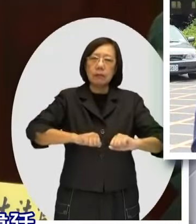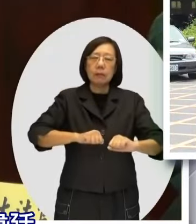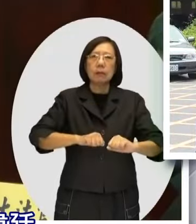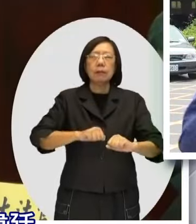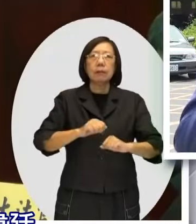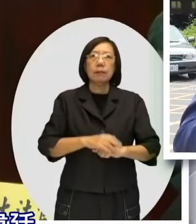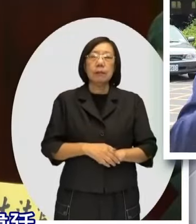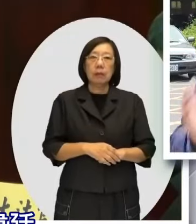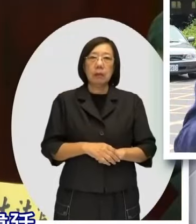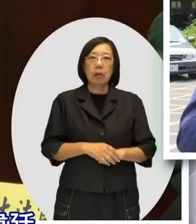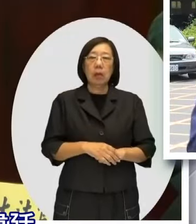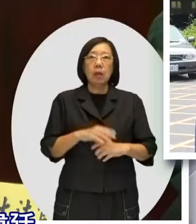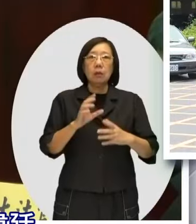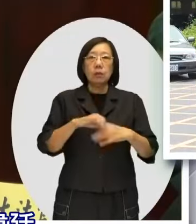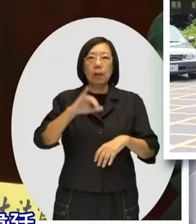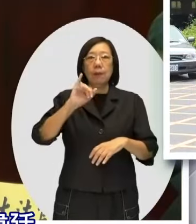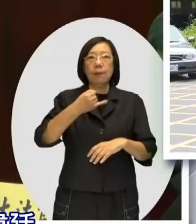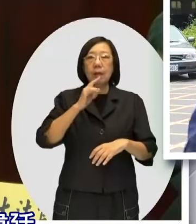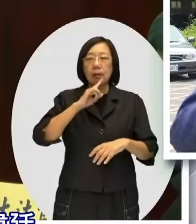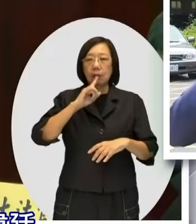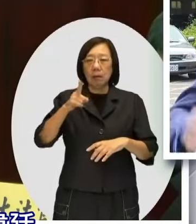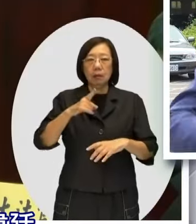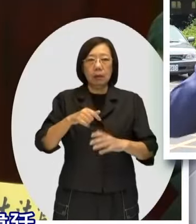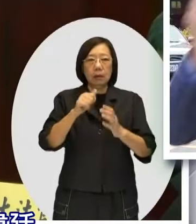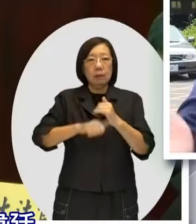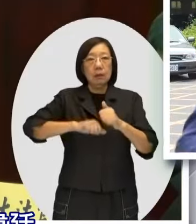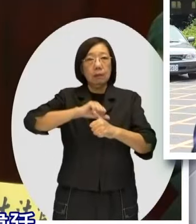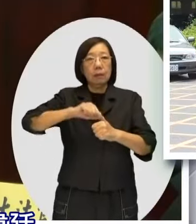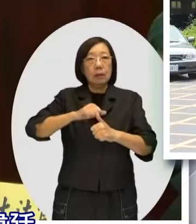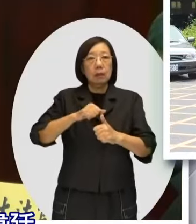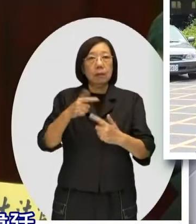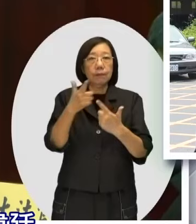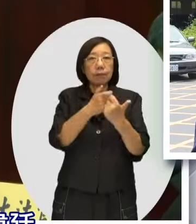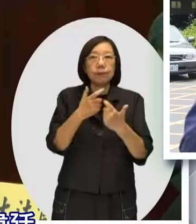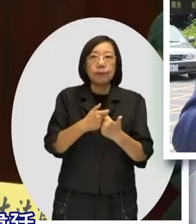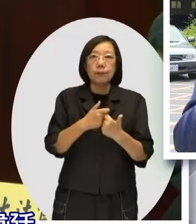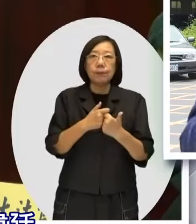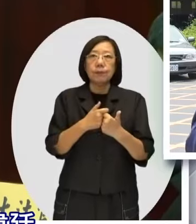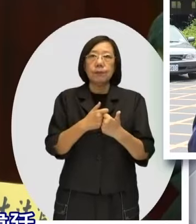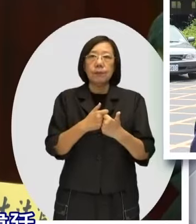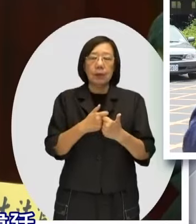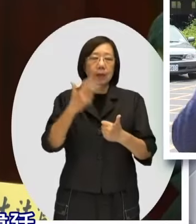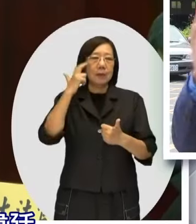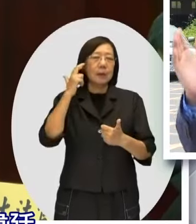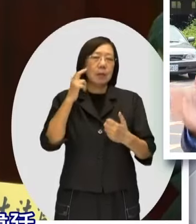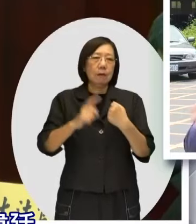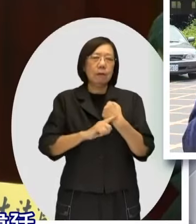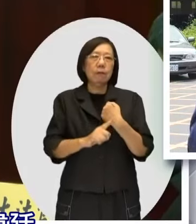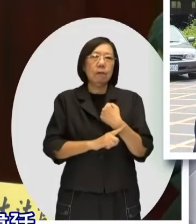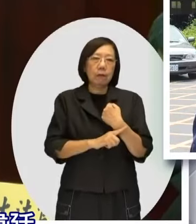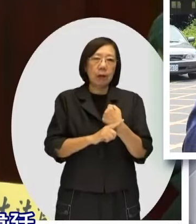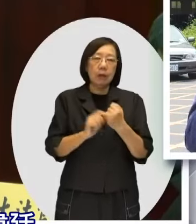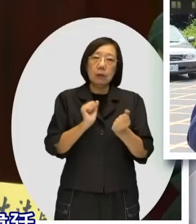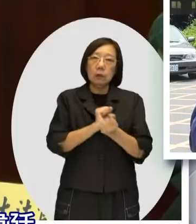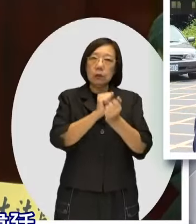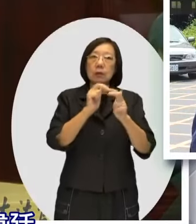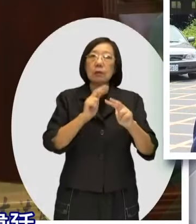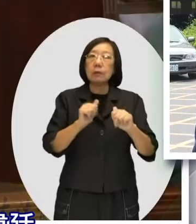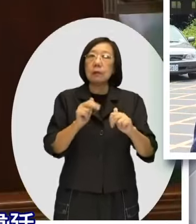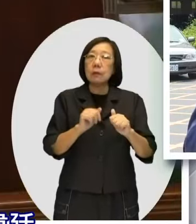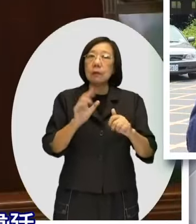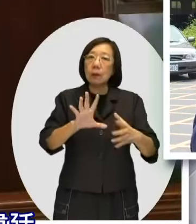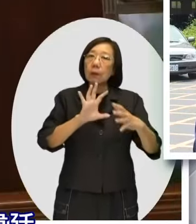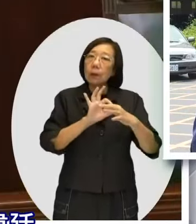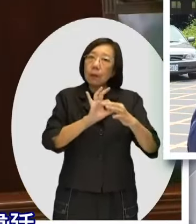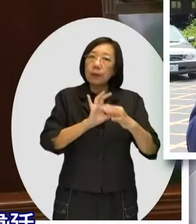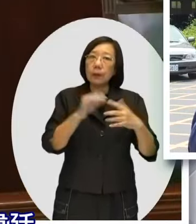求检察总长提起非常上诉来救济，都可以重新再来审判他的案件。所以大法官其实针对这个死刑虽然存